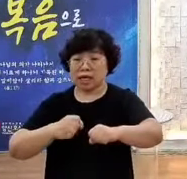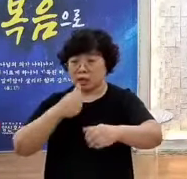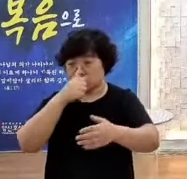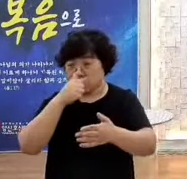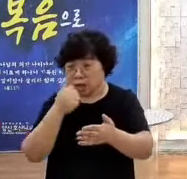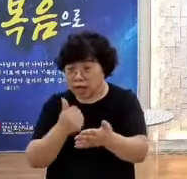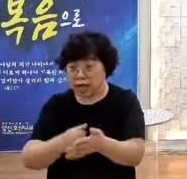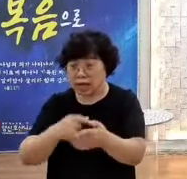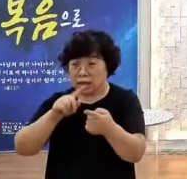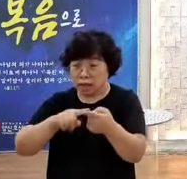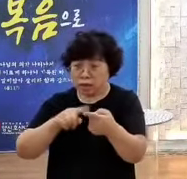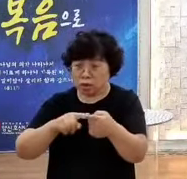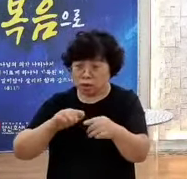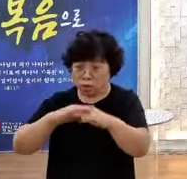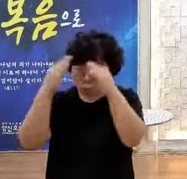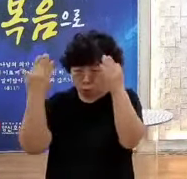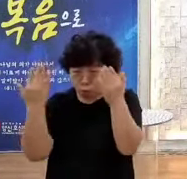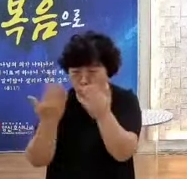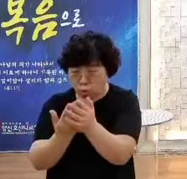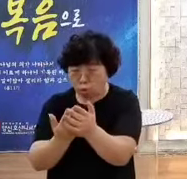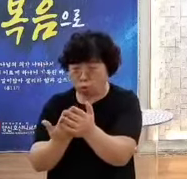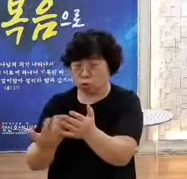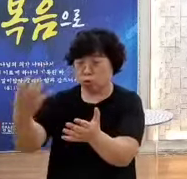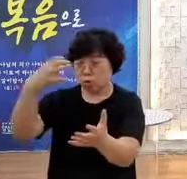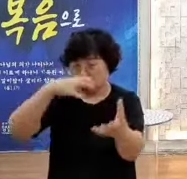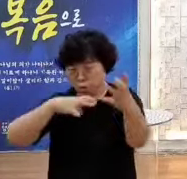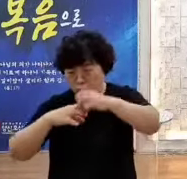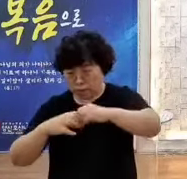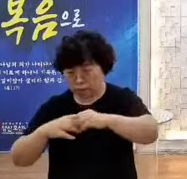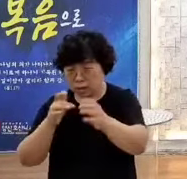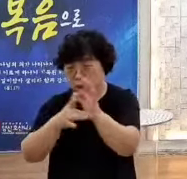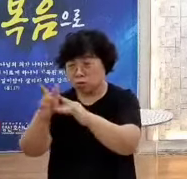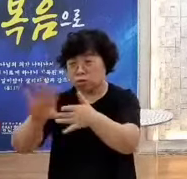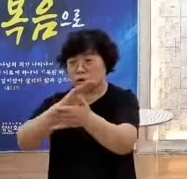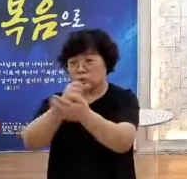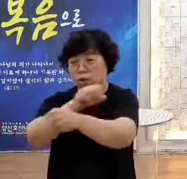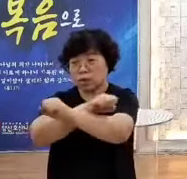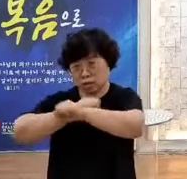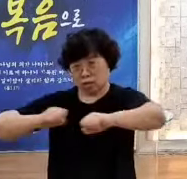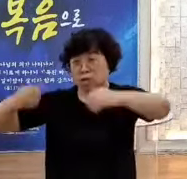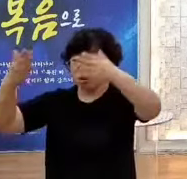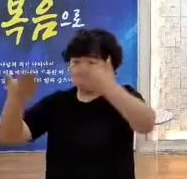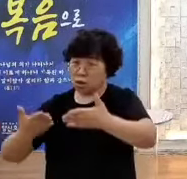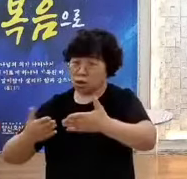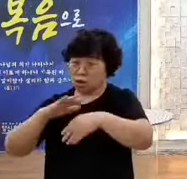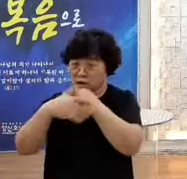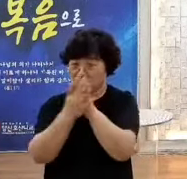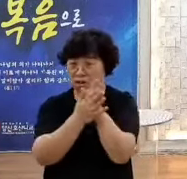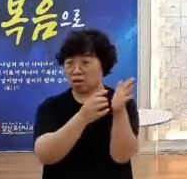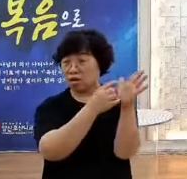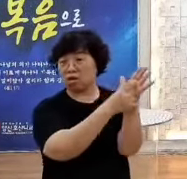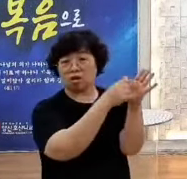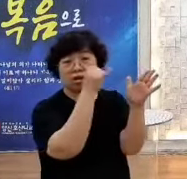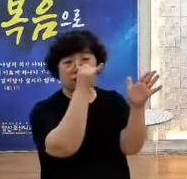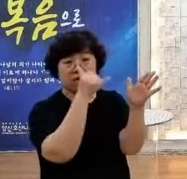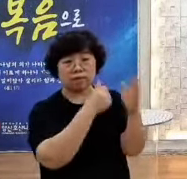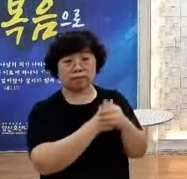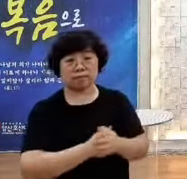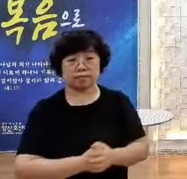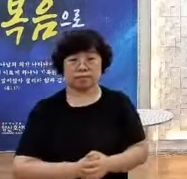미래의 죄까지도 다 포함하여 다 사하셨다라고 성경은 말씀하고 있다는 거예요. 그런데 여기서